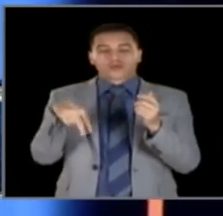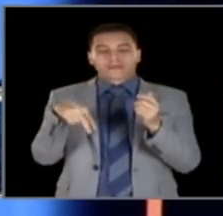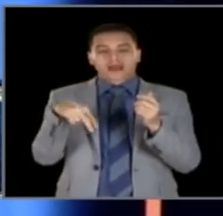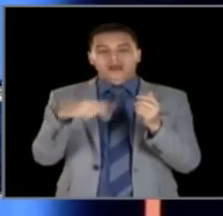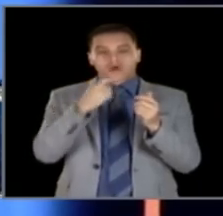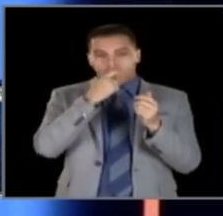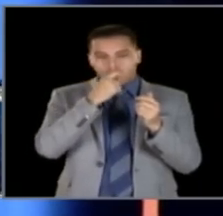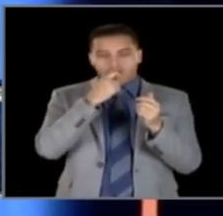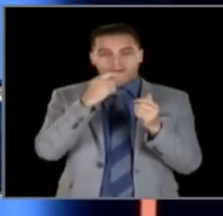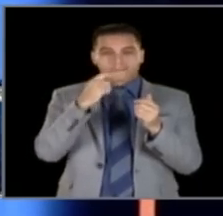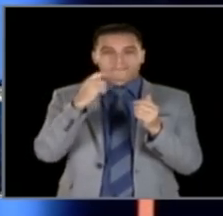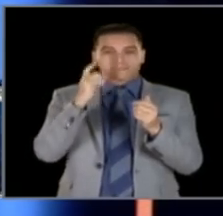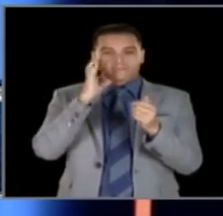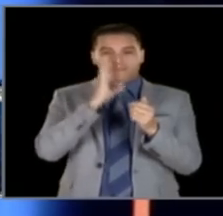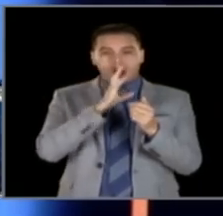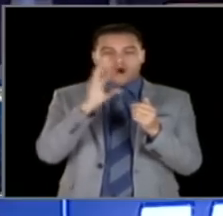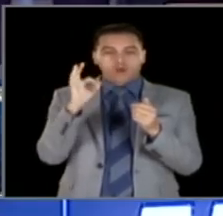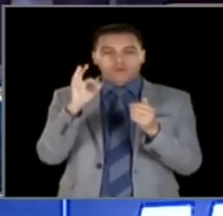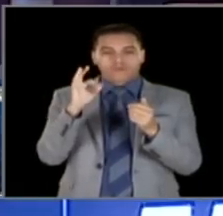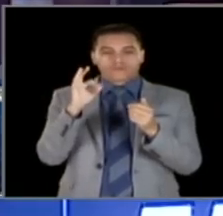من بنين.